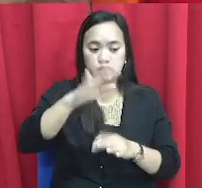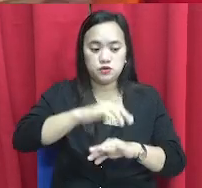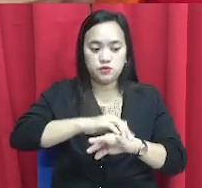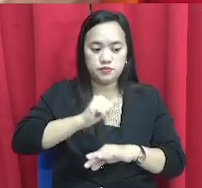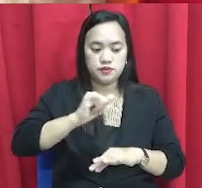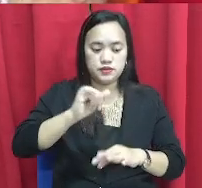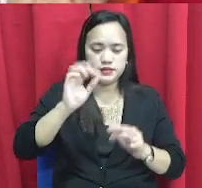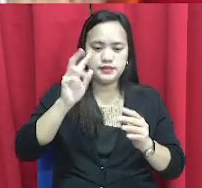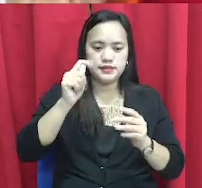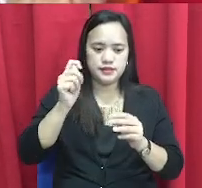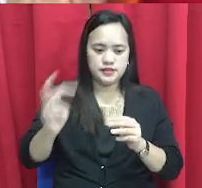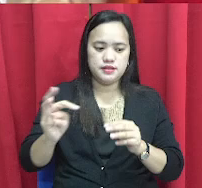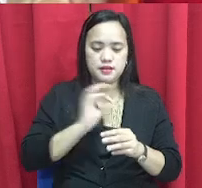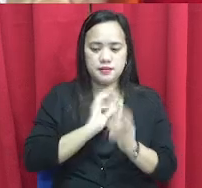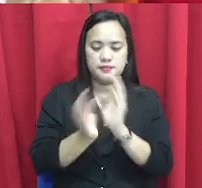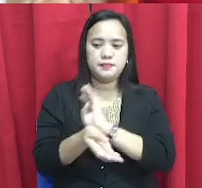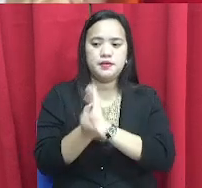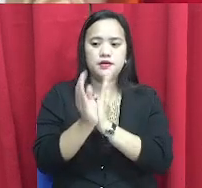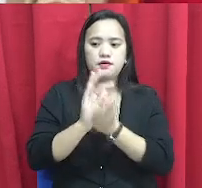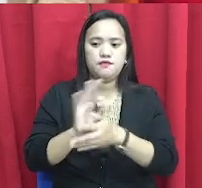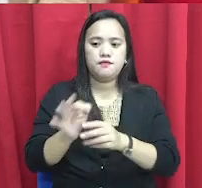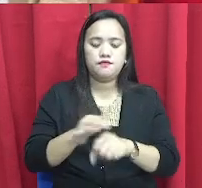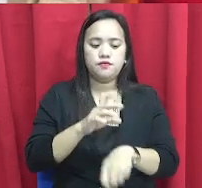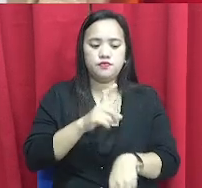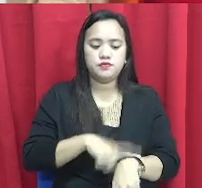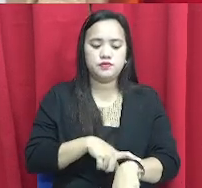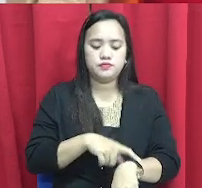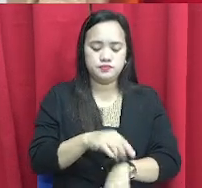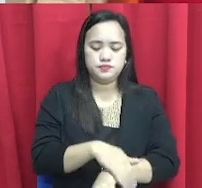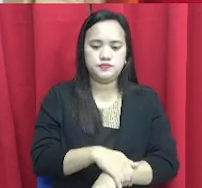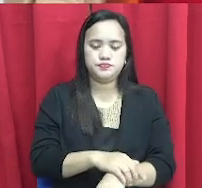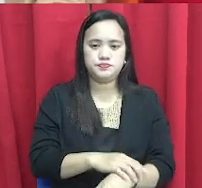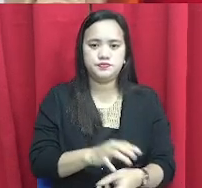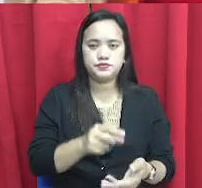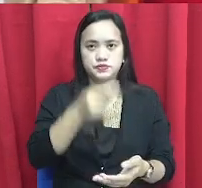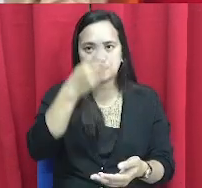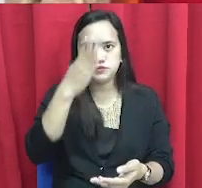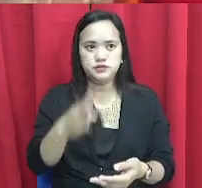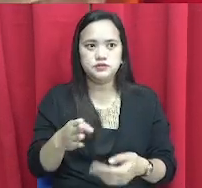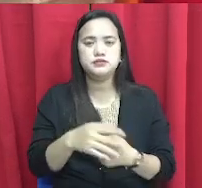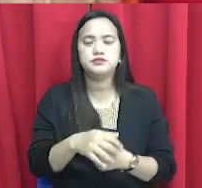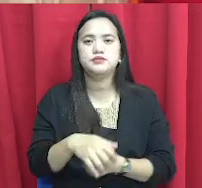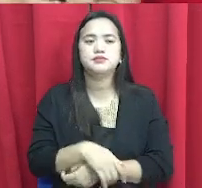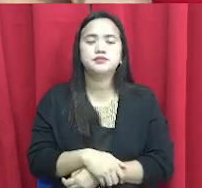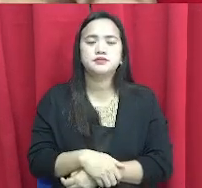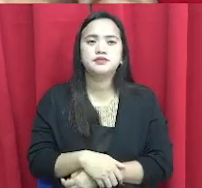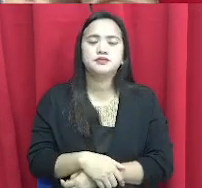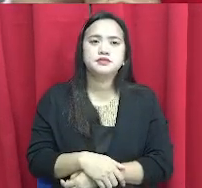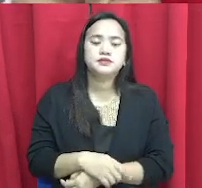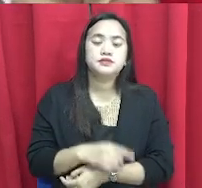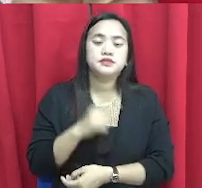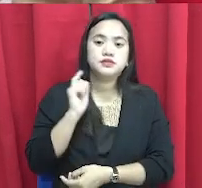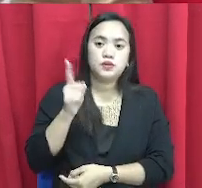mag-full time ako and at yun nga ay tumugon ng panginoon kaya nga dito isa sa naging foundation ko po